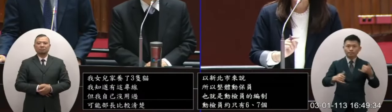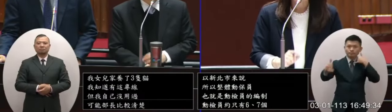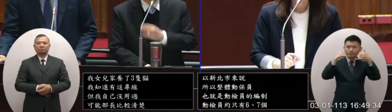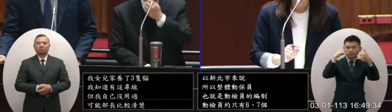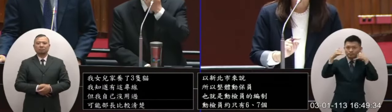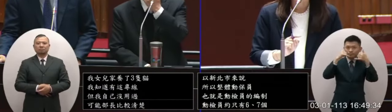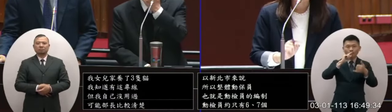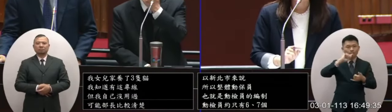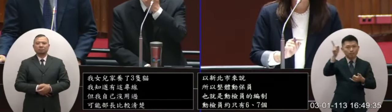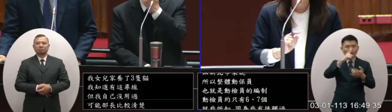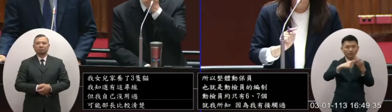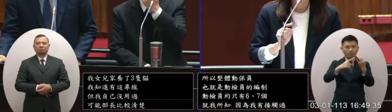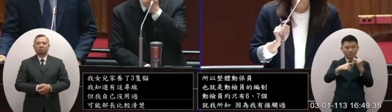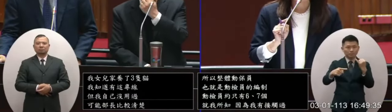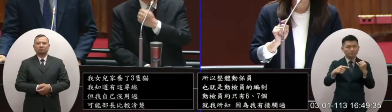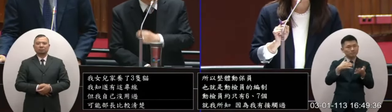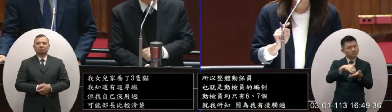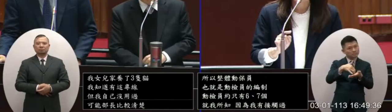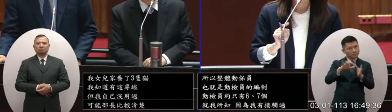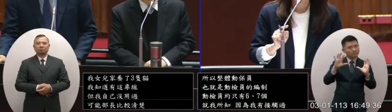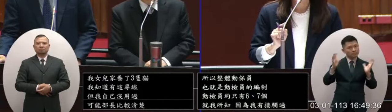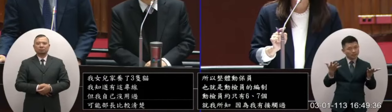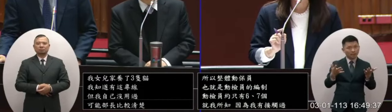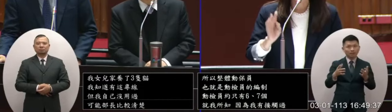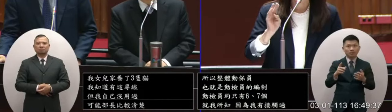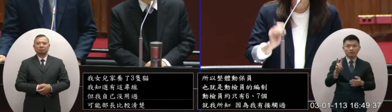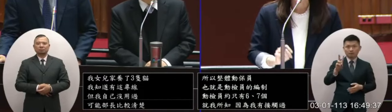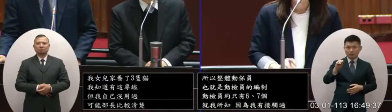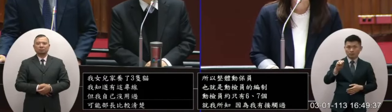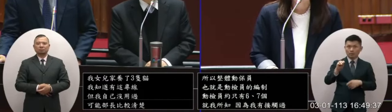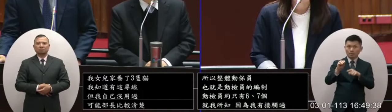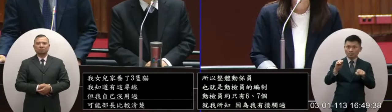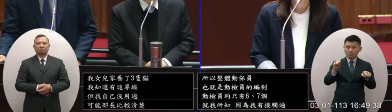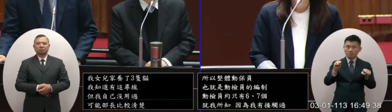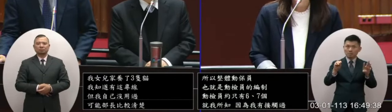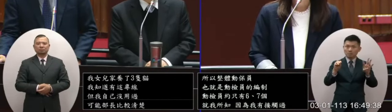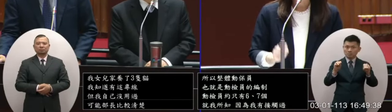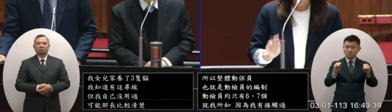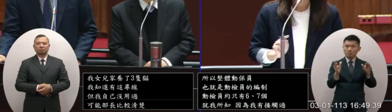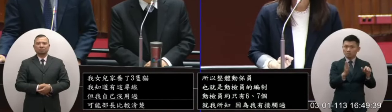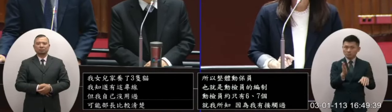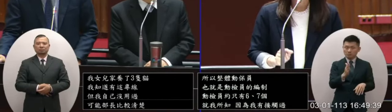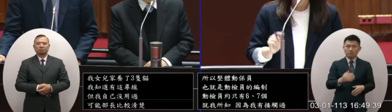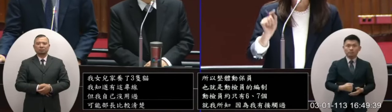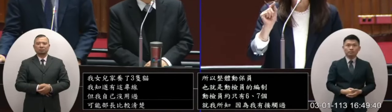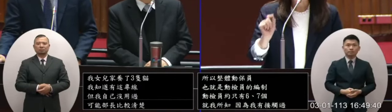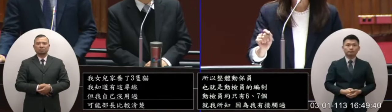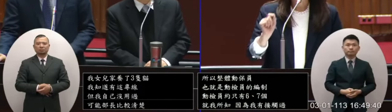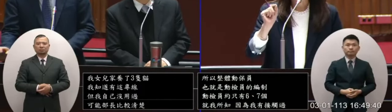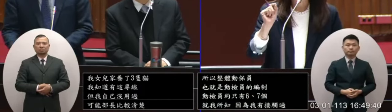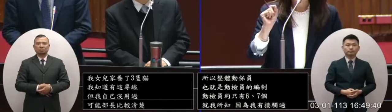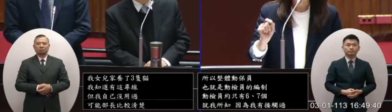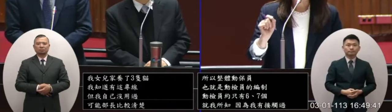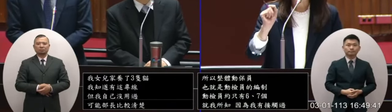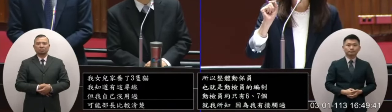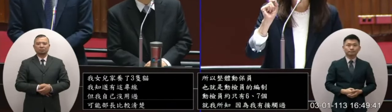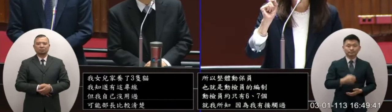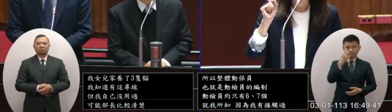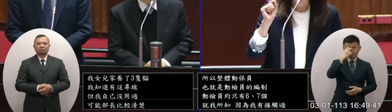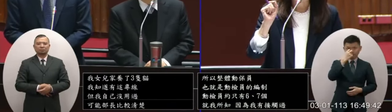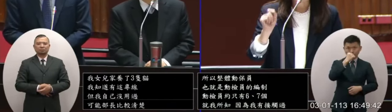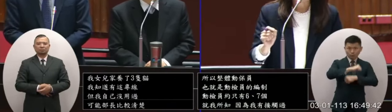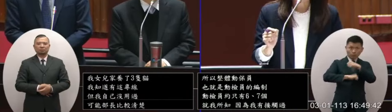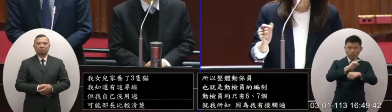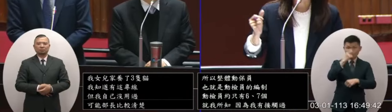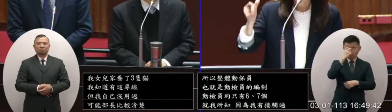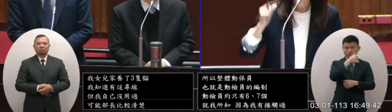量是高达了将近快要到3万多件，将近快4万件， 那也就是说，每一位动检员他们